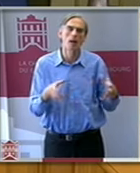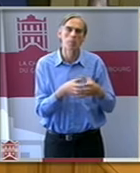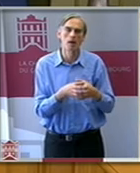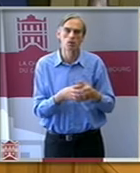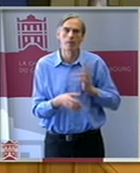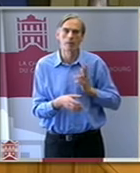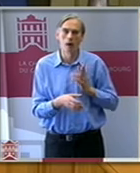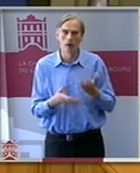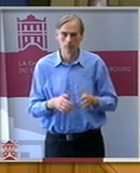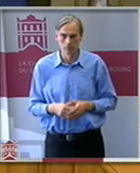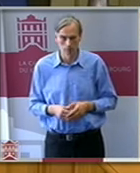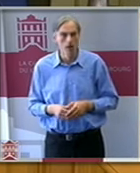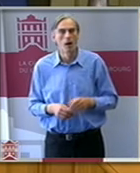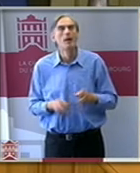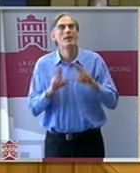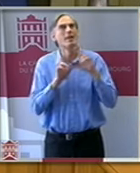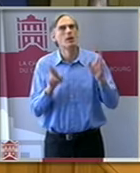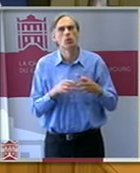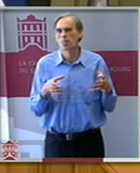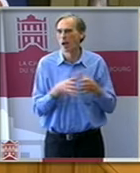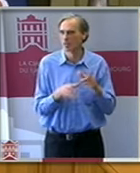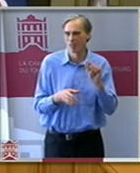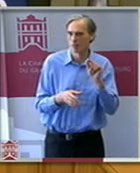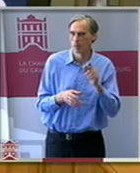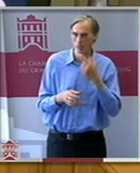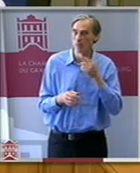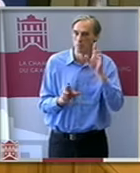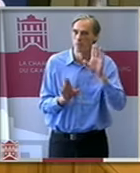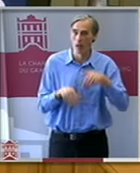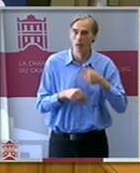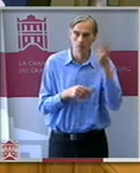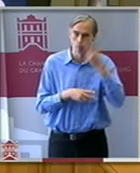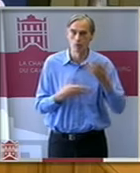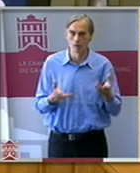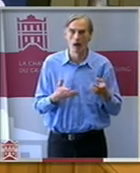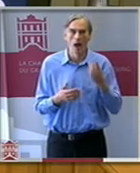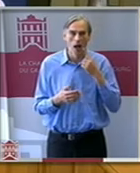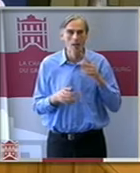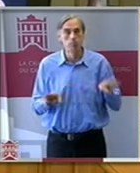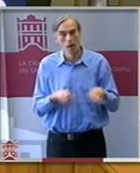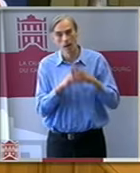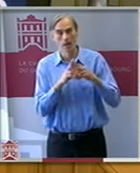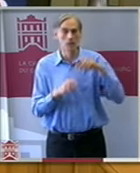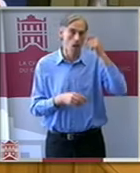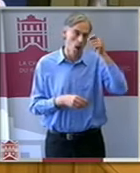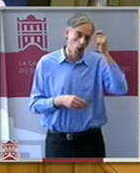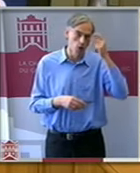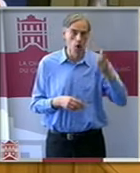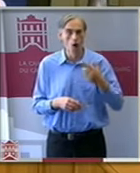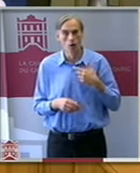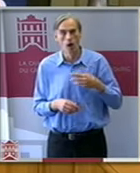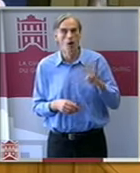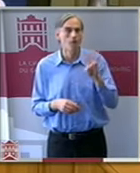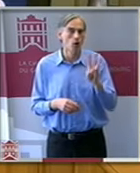irrfeierend, weil du mal da versteht den Paris, London, Washington, Berlin, dem Novei Tokio, aber ganz